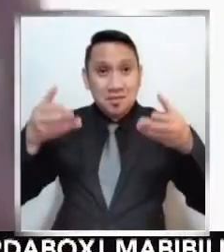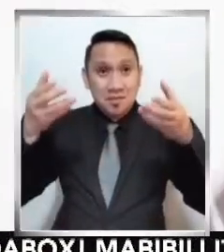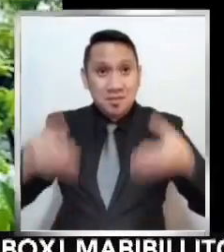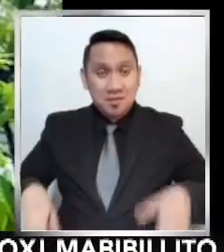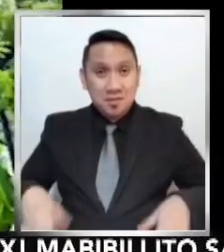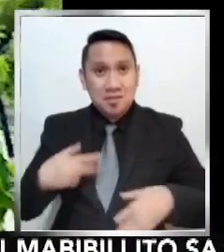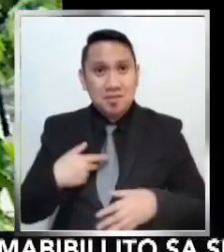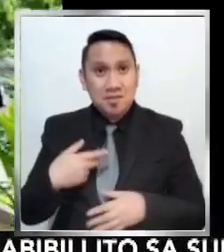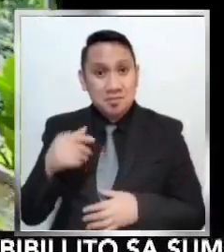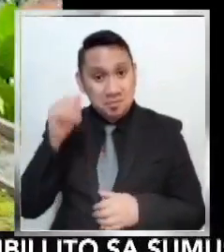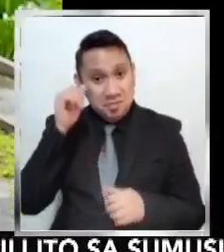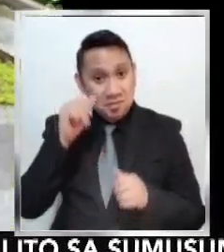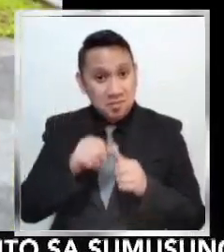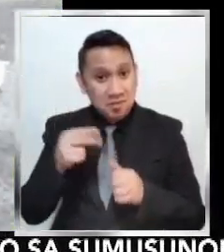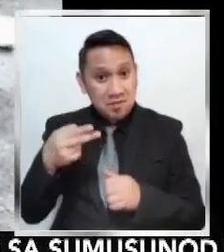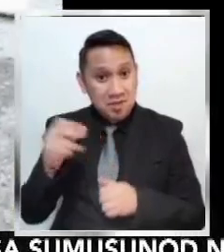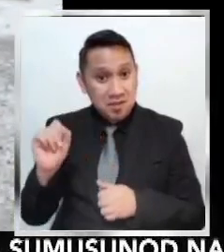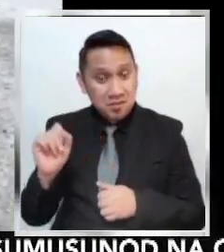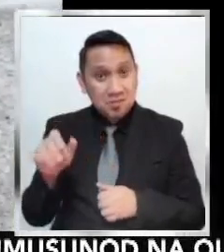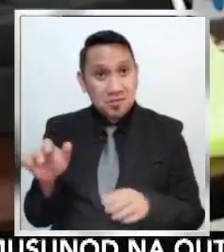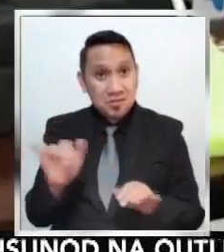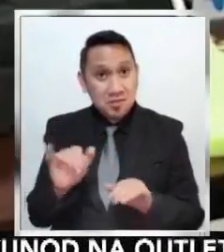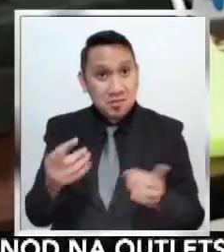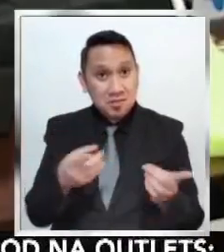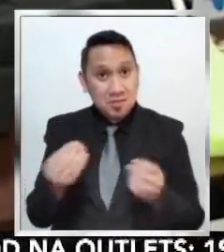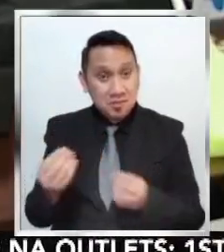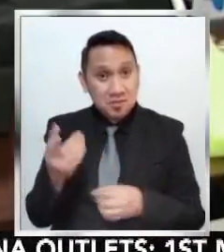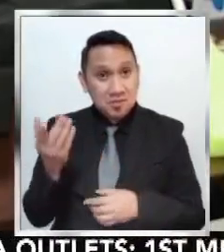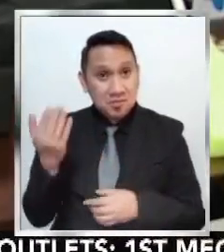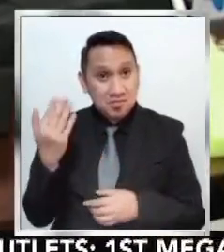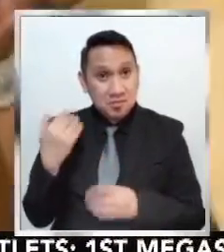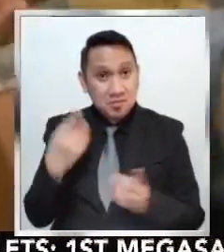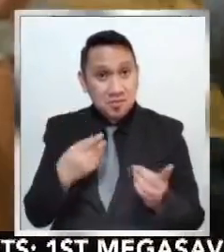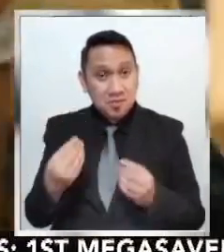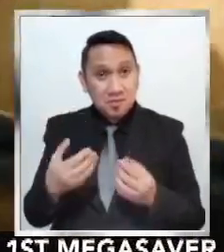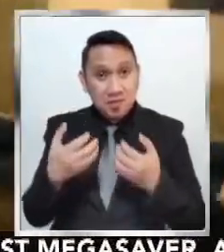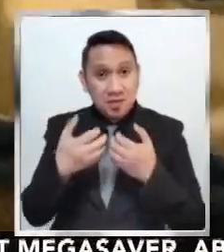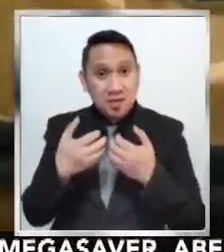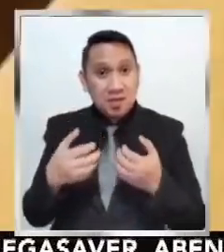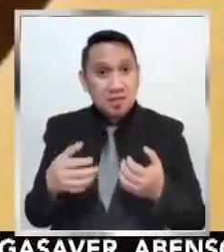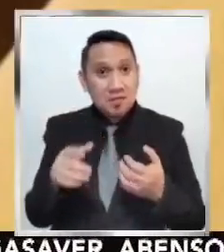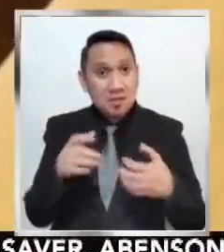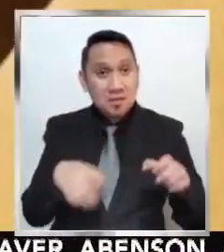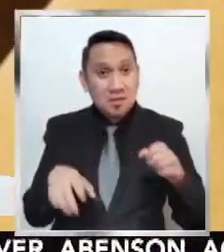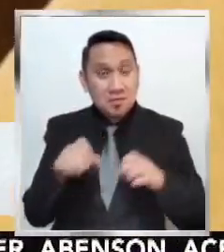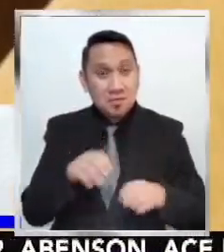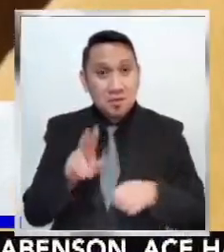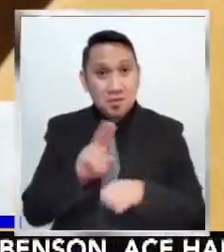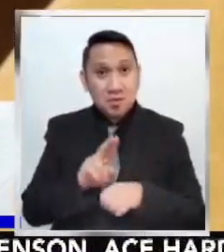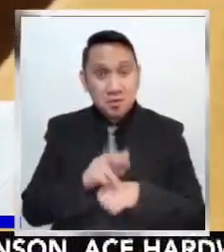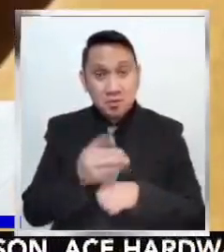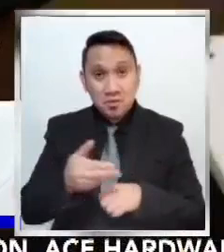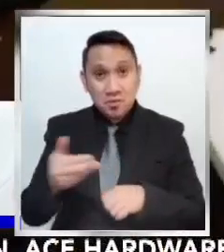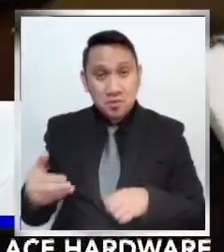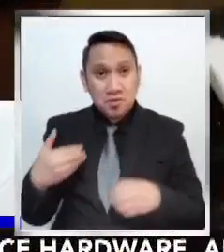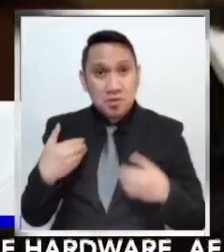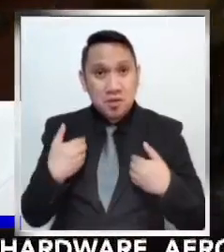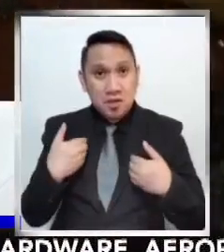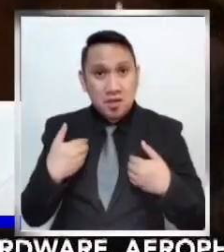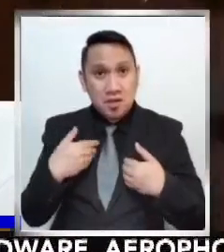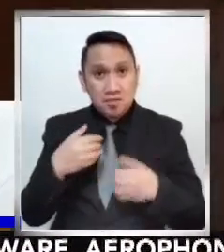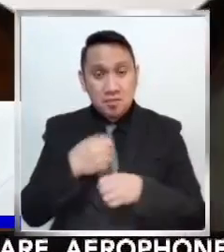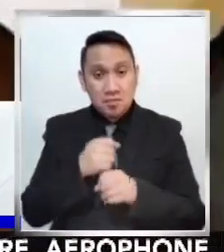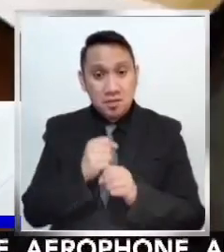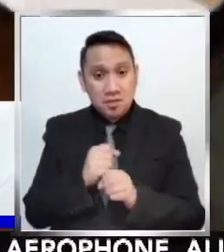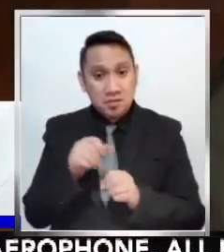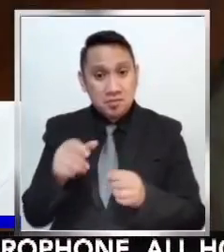nyo? Ang minsan nyo na rin ginawa ang egg drop test? Isang eksperimento kung saan gamit ang mga materyales, kailangan gawa ng structure ang itlog para hindi ito